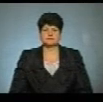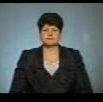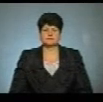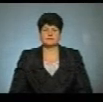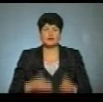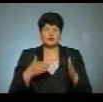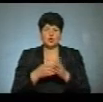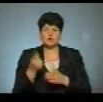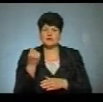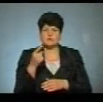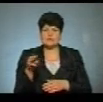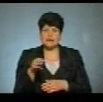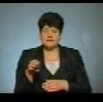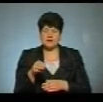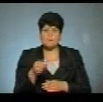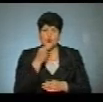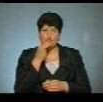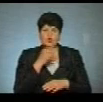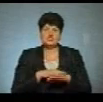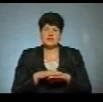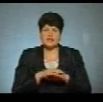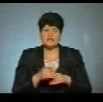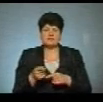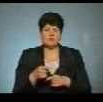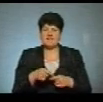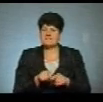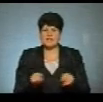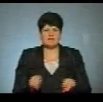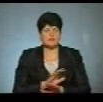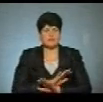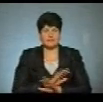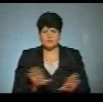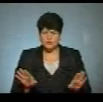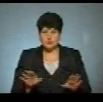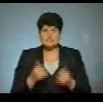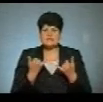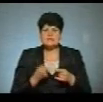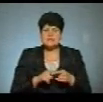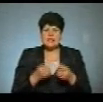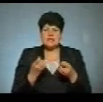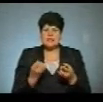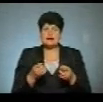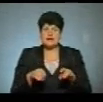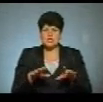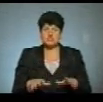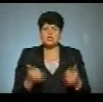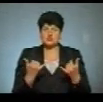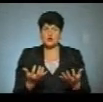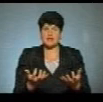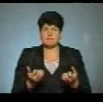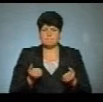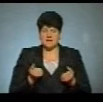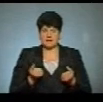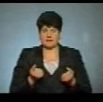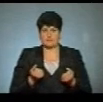До 11 травня продовольчі ринки у Тернополі не відкриватимуть. Таке рішення прийняли сьогодні під час засідання Тернопільського штабу